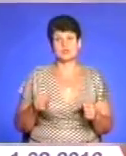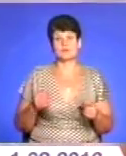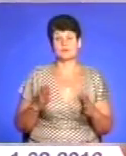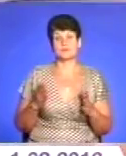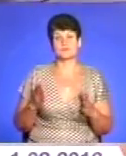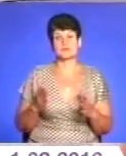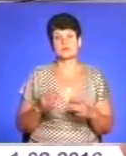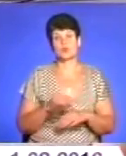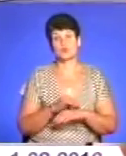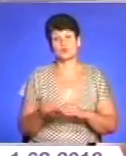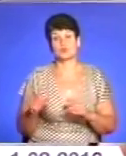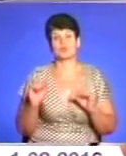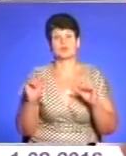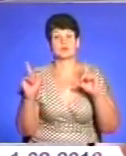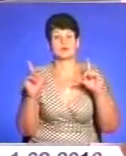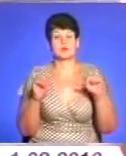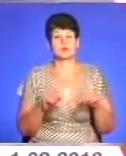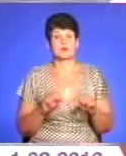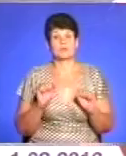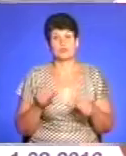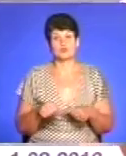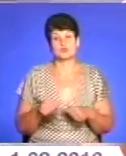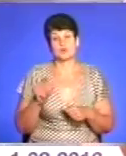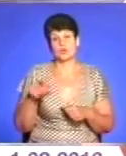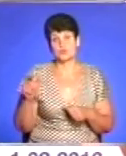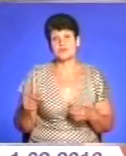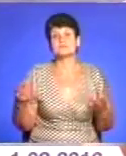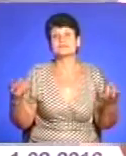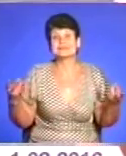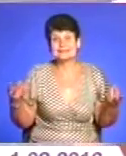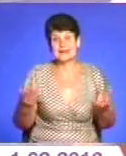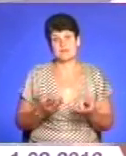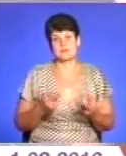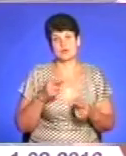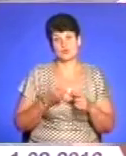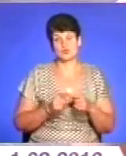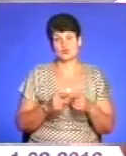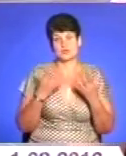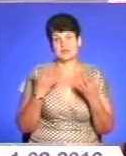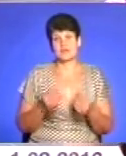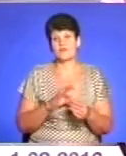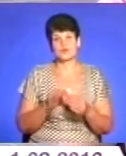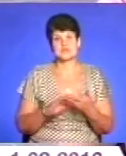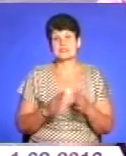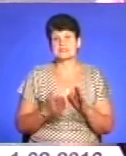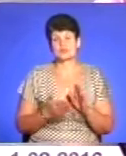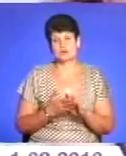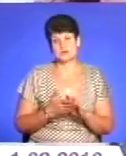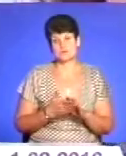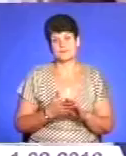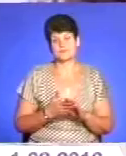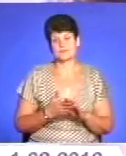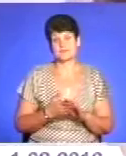кордон виїхати чи що. Може, дитині, людям дійсно, власне, треба того дня. Так що це все за ситуації, мені здається.